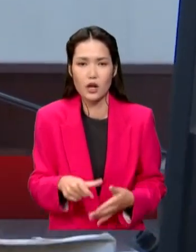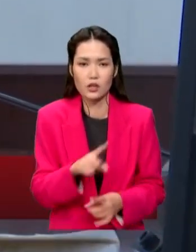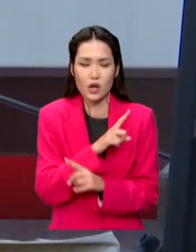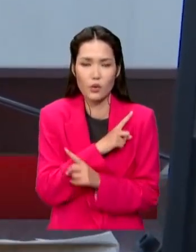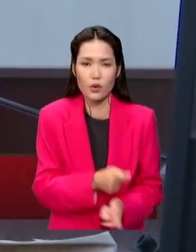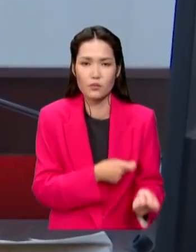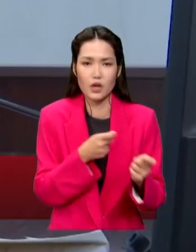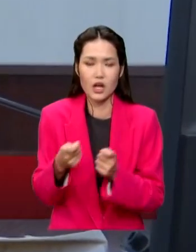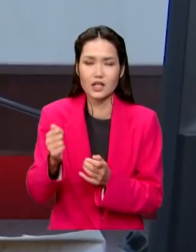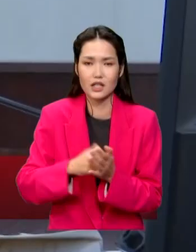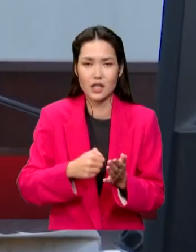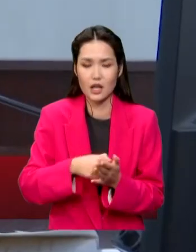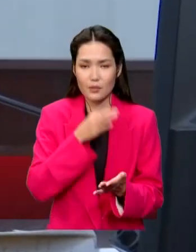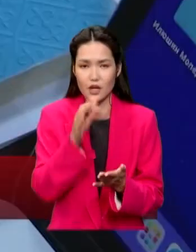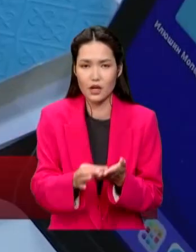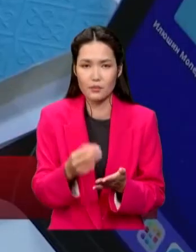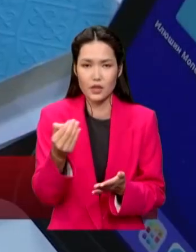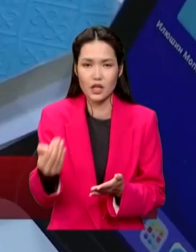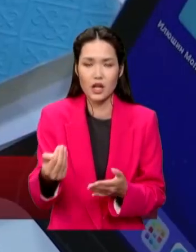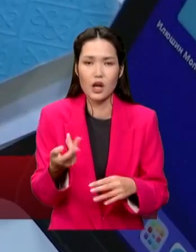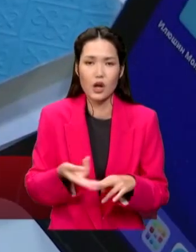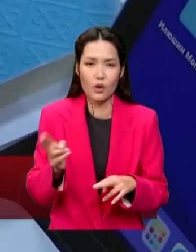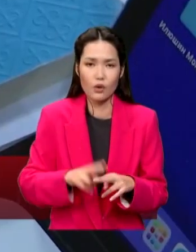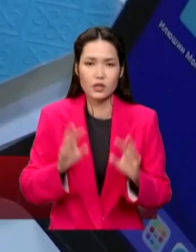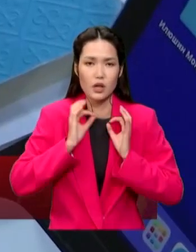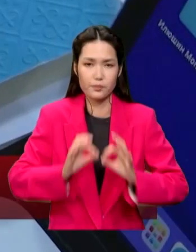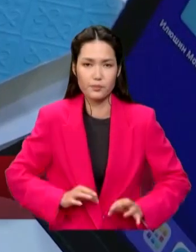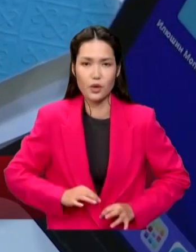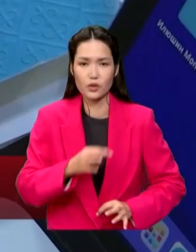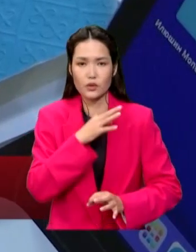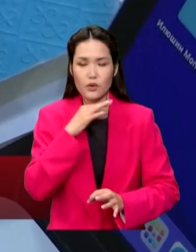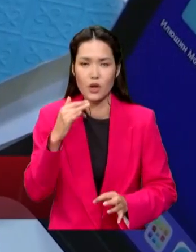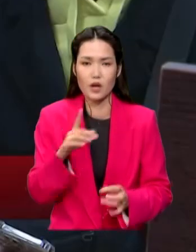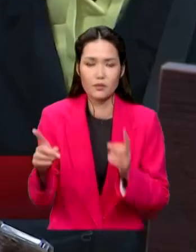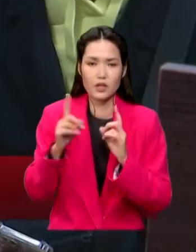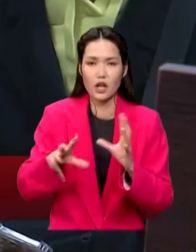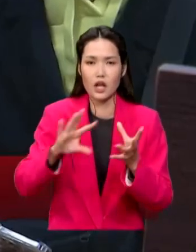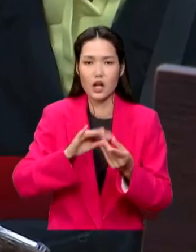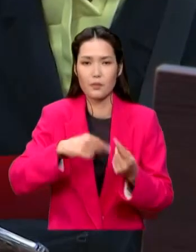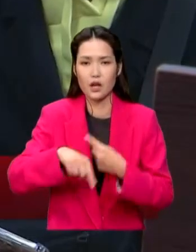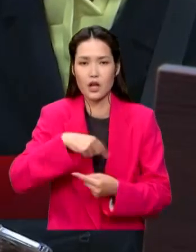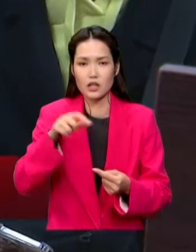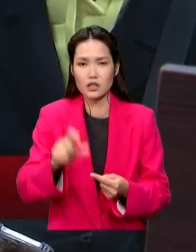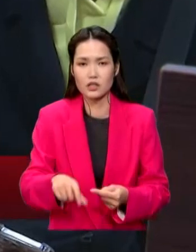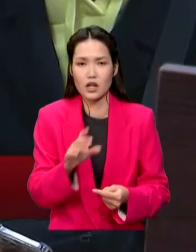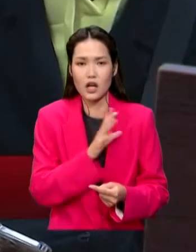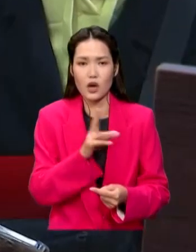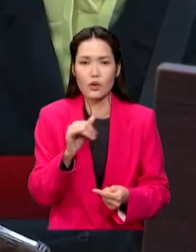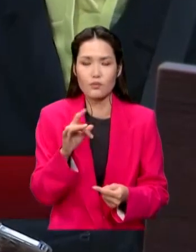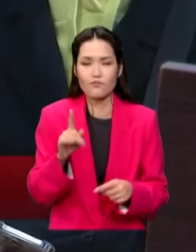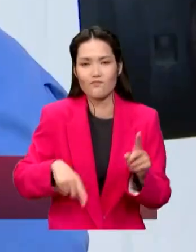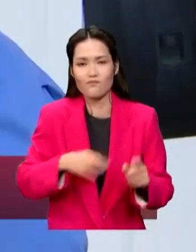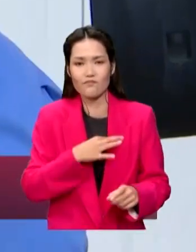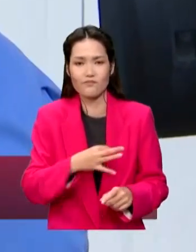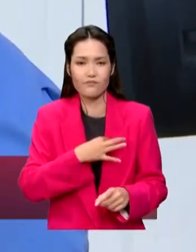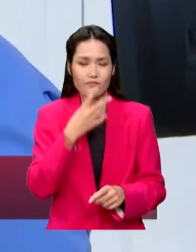өліміне себепші болды деген айып тағылып отыр. Осылайша прокурор көптеген дерек келтіріп, кәсіпкерлерді өз ісіне бейжай қараған